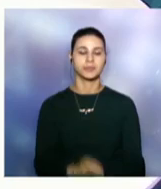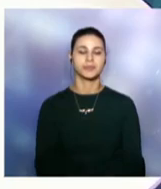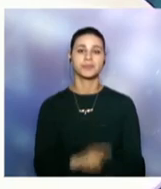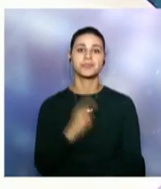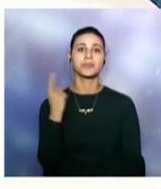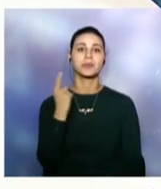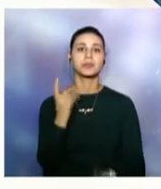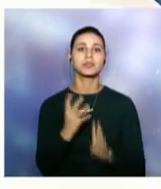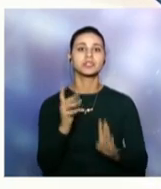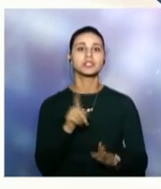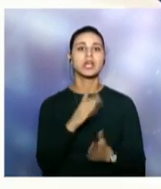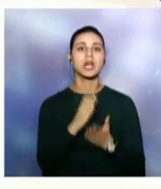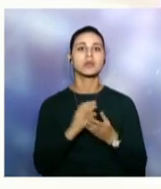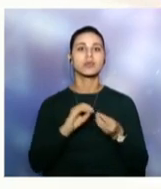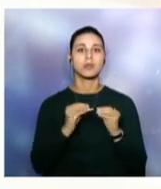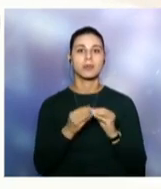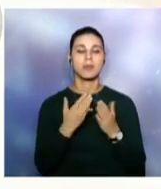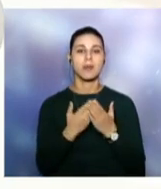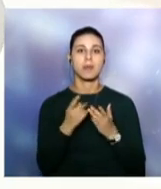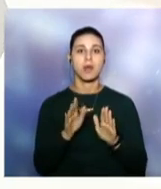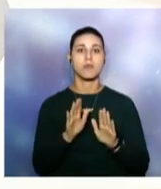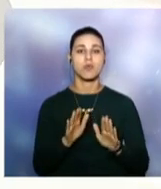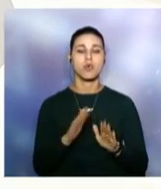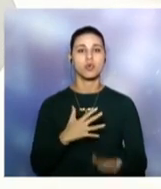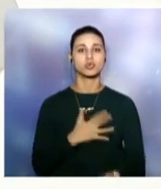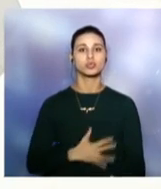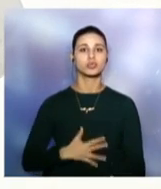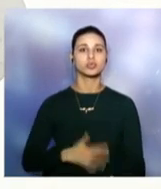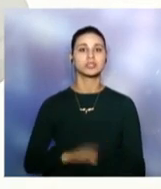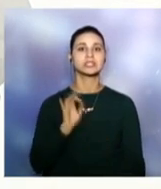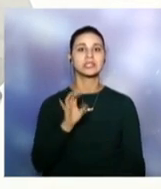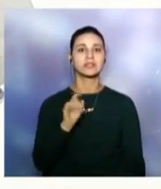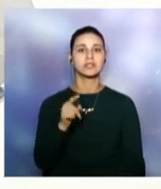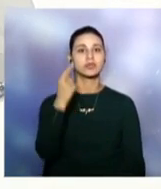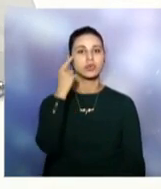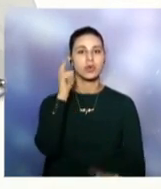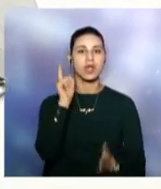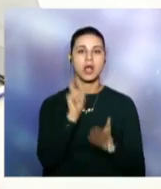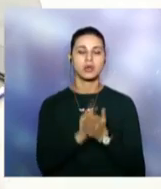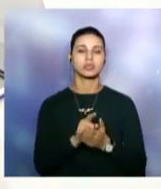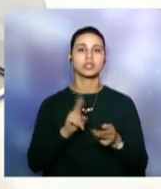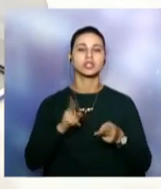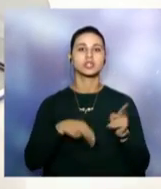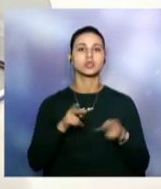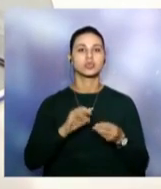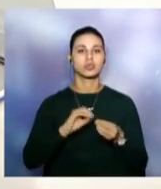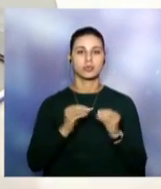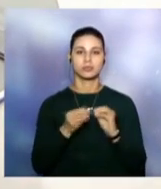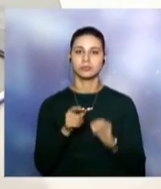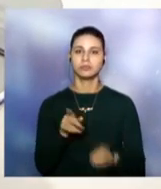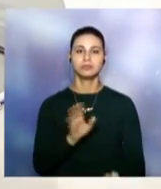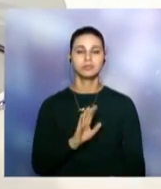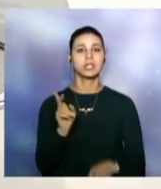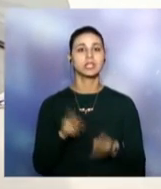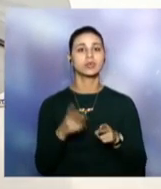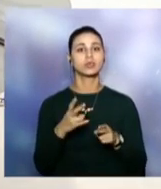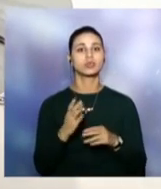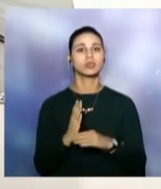რიგში გააჩინოთ რა პრობლემაა. ხოლო თუ ეს არის მხოლოდ მუცლის ტკივილი, ეს იმას არ ნიშნავს, რომ აუცილებლად არის ქირურგიული პრობლემა. უნდა მიმართოს